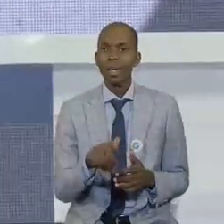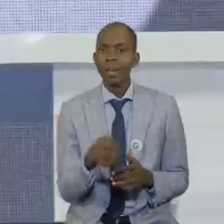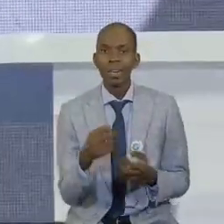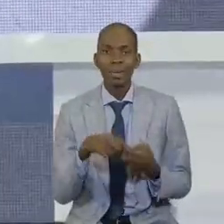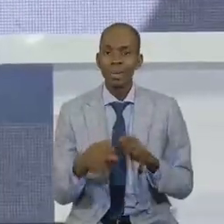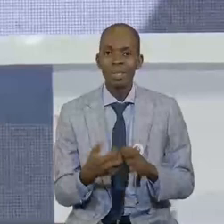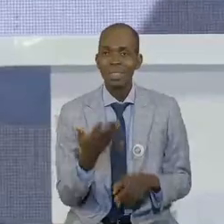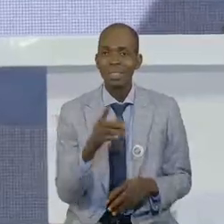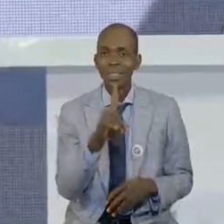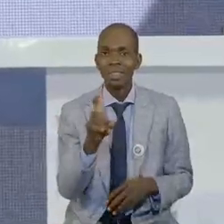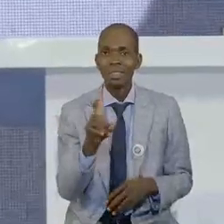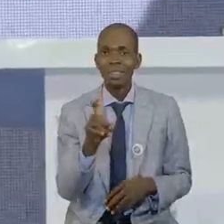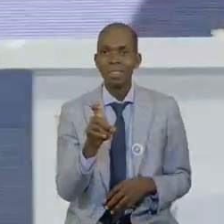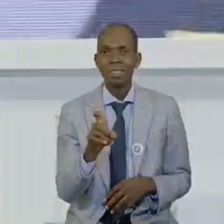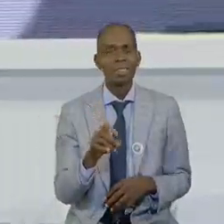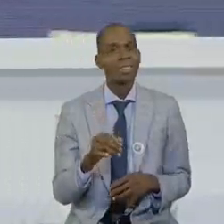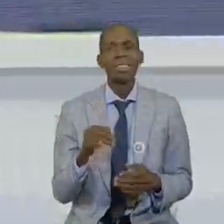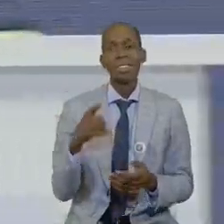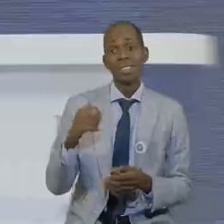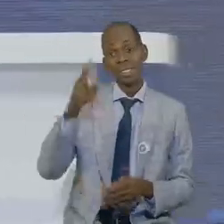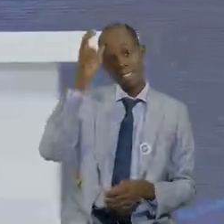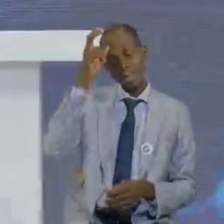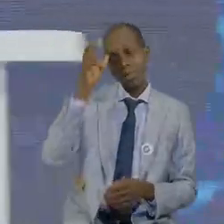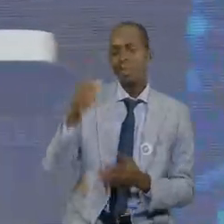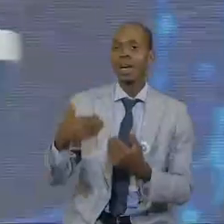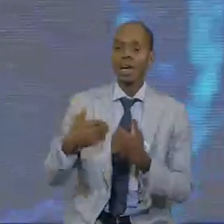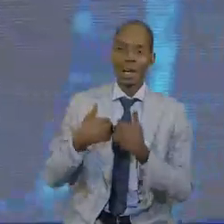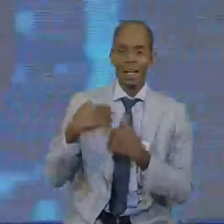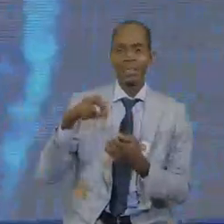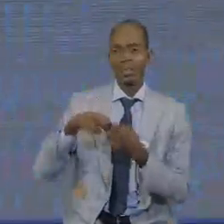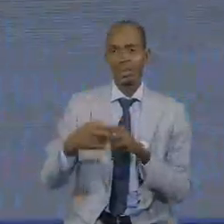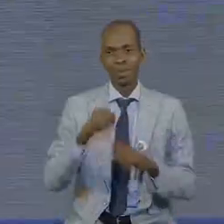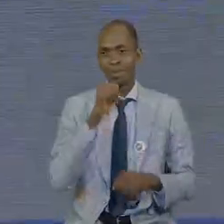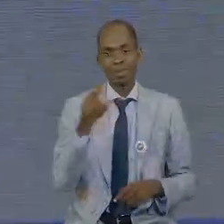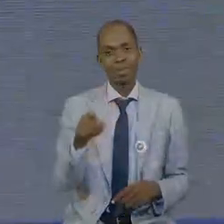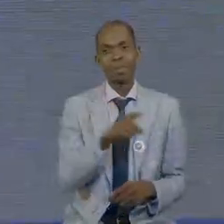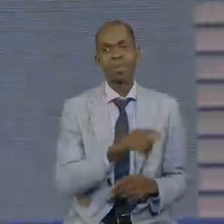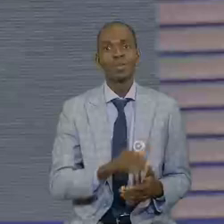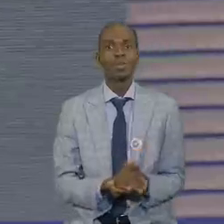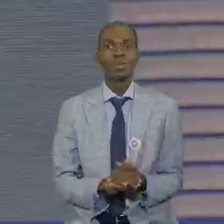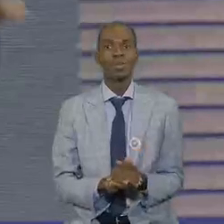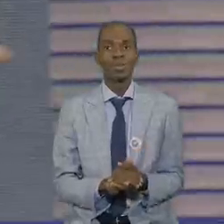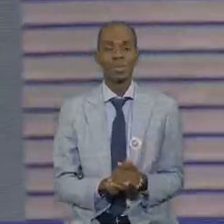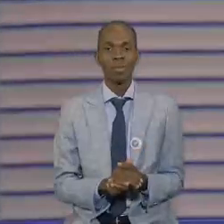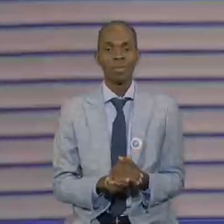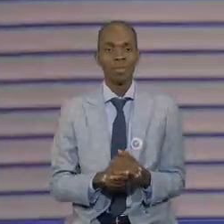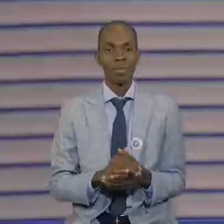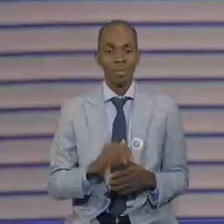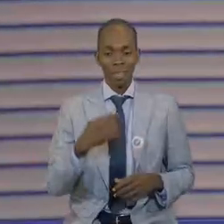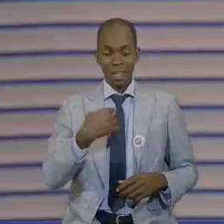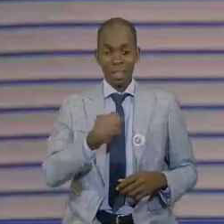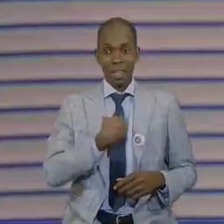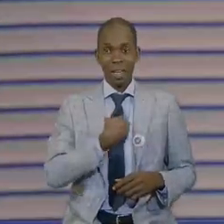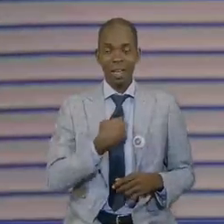de problèmes? It's the devil that has a problem. C'est le diable qui a de problèmes. I have the promises of God.